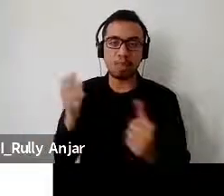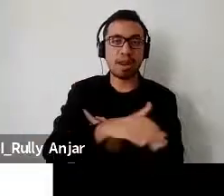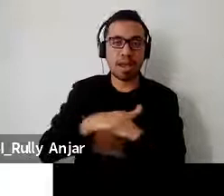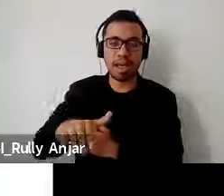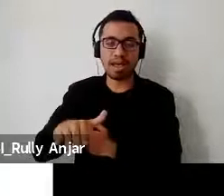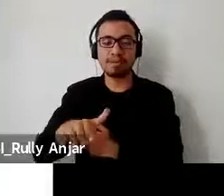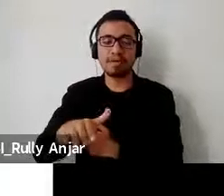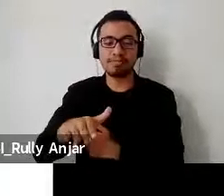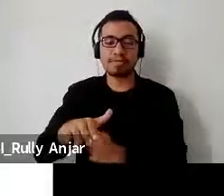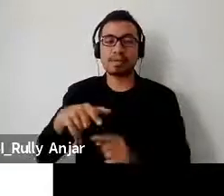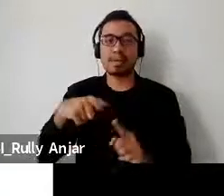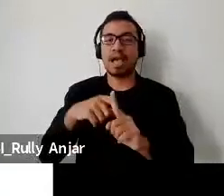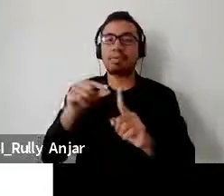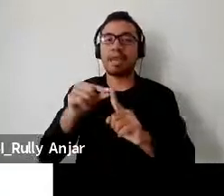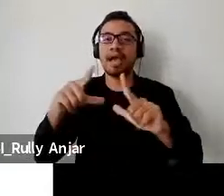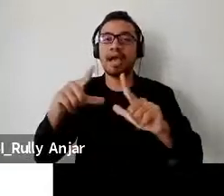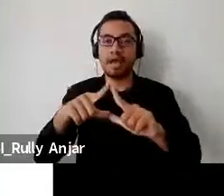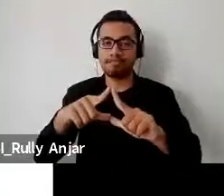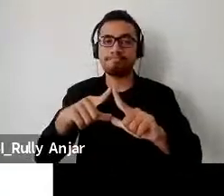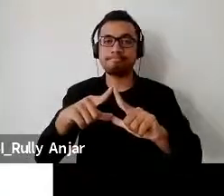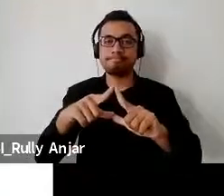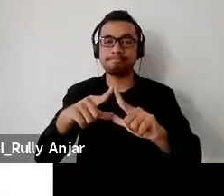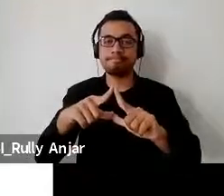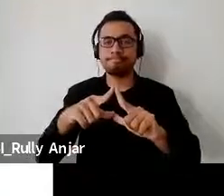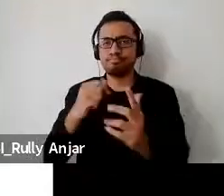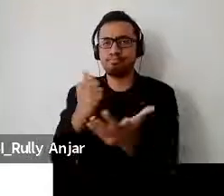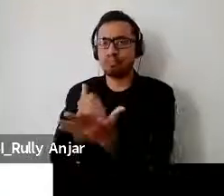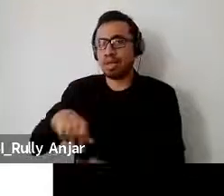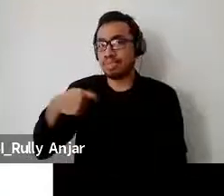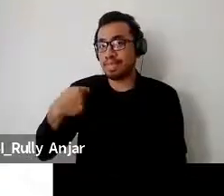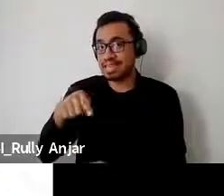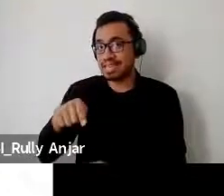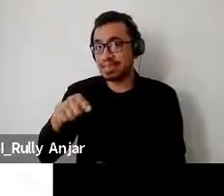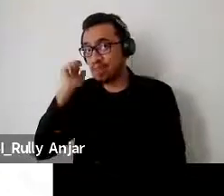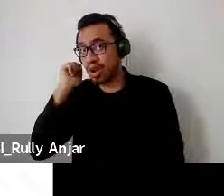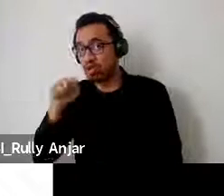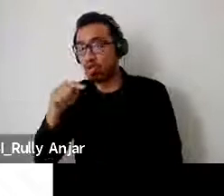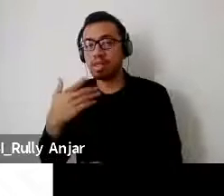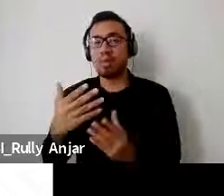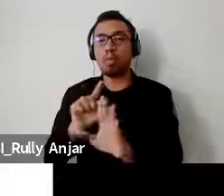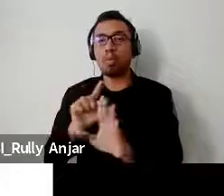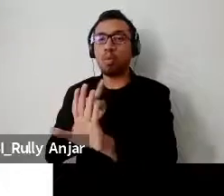yang mewakili kepentingan suara perempuan, ya, itu tidak masuk